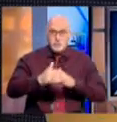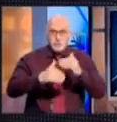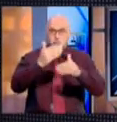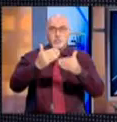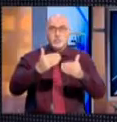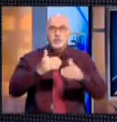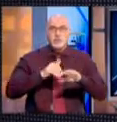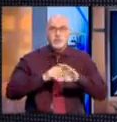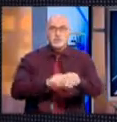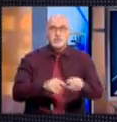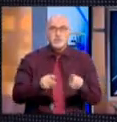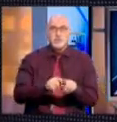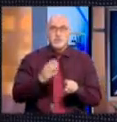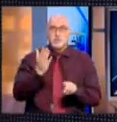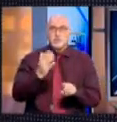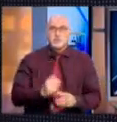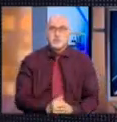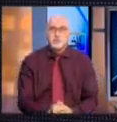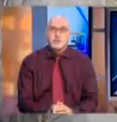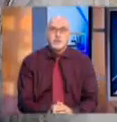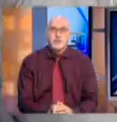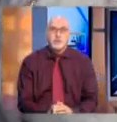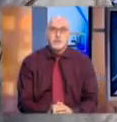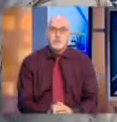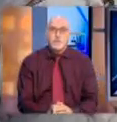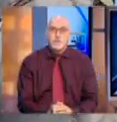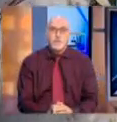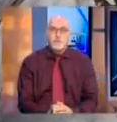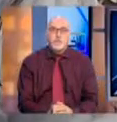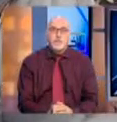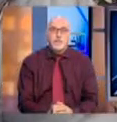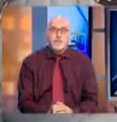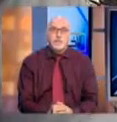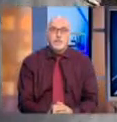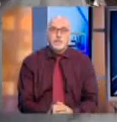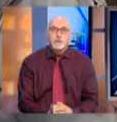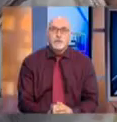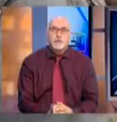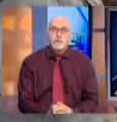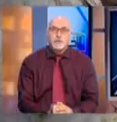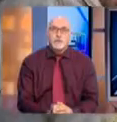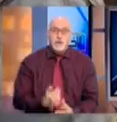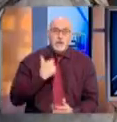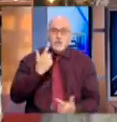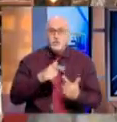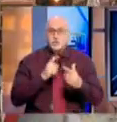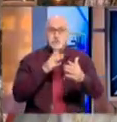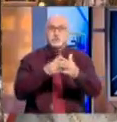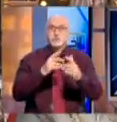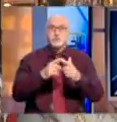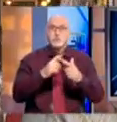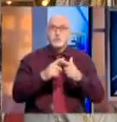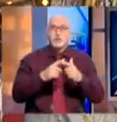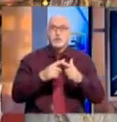إن شاء الله pour préserver le patrimoine. تاع الجزائر داروا 60 واحد في الاوركاست وعمرها ما صرات.